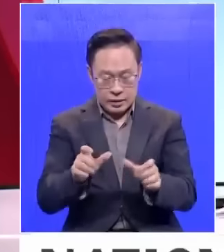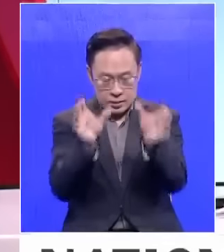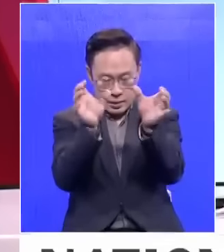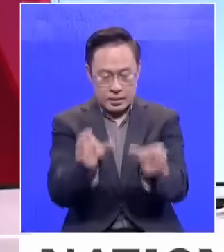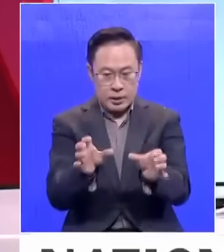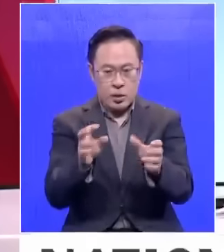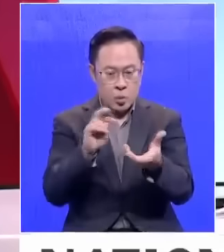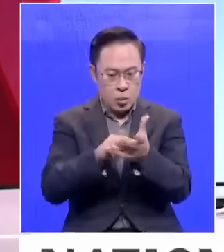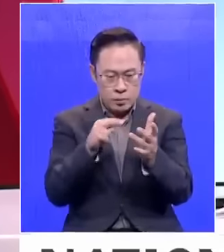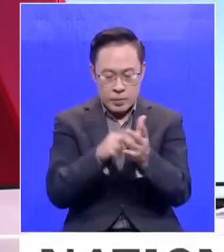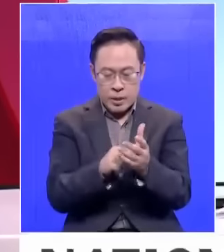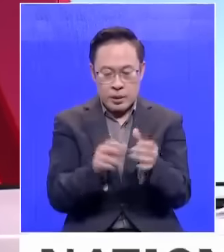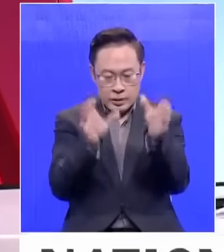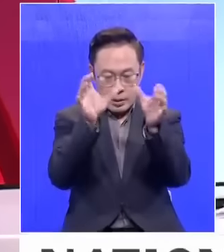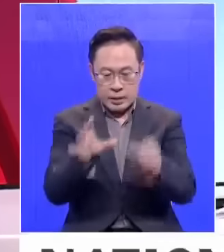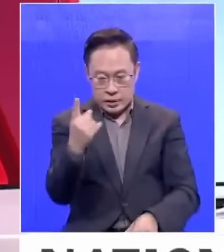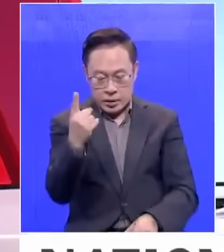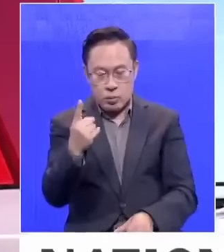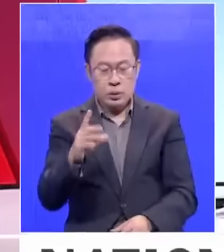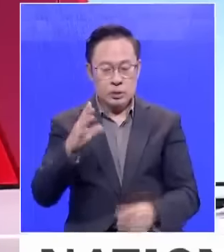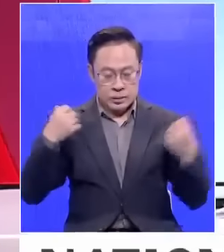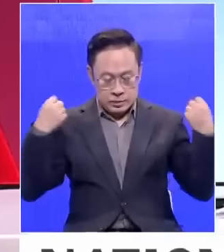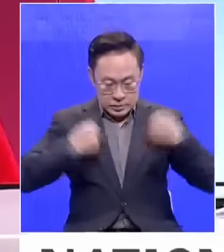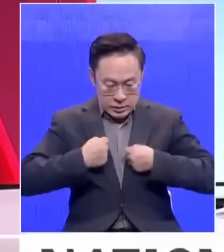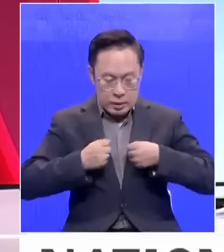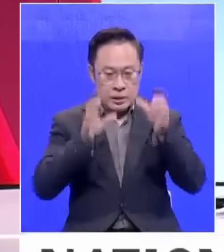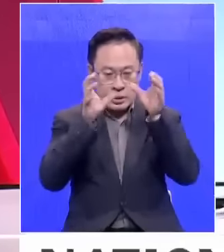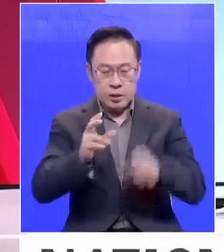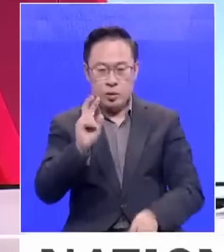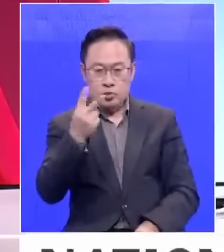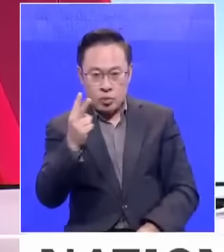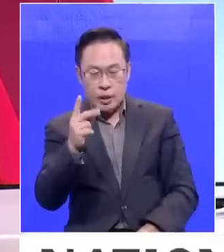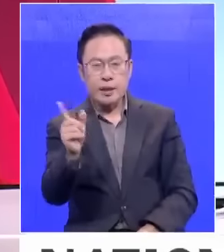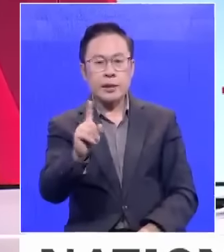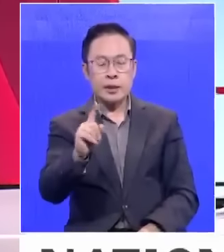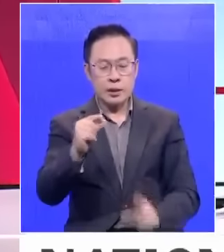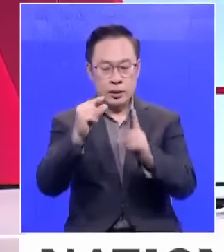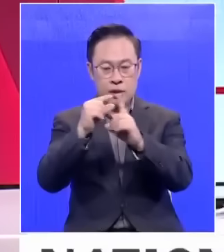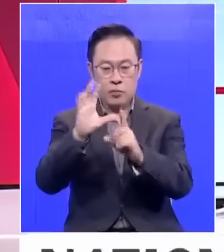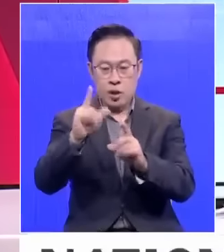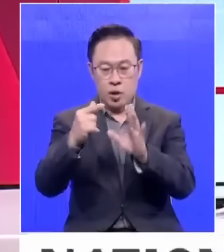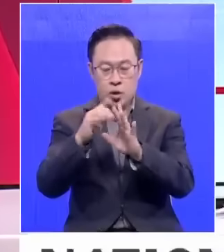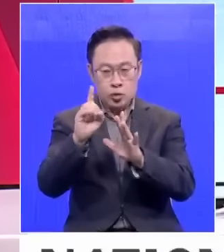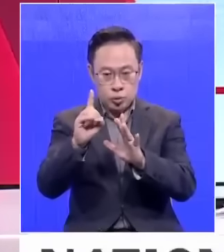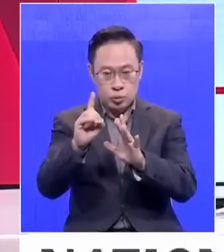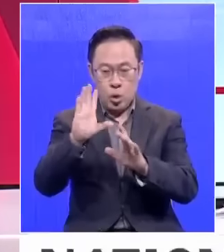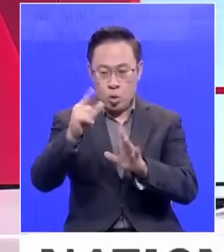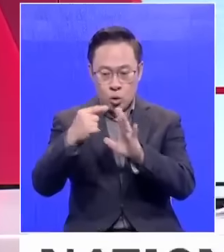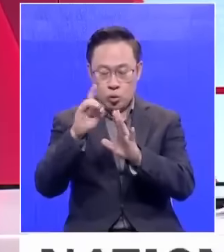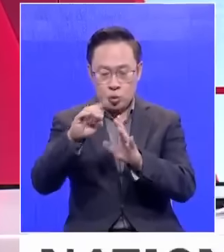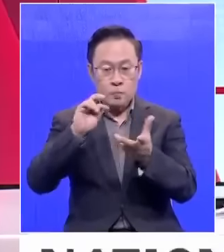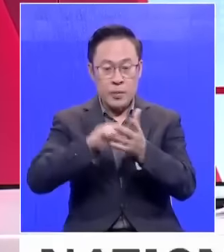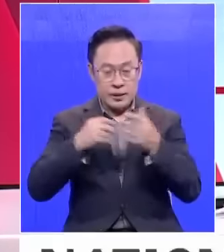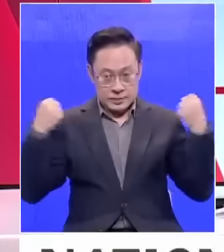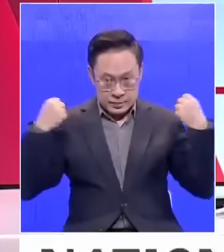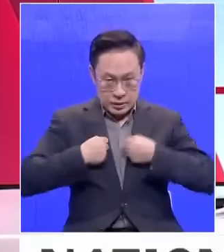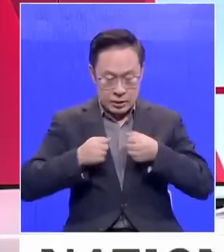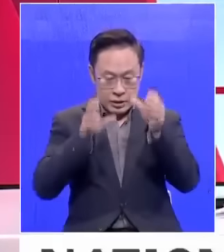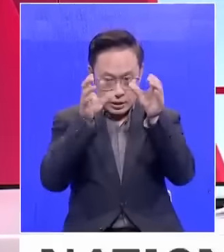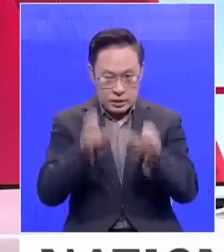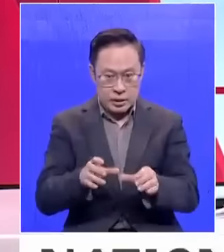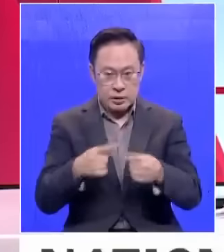ามันก็ดูถูกมากกว่าที่จะเป็นทั้งเสื้อและกางเกงแต่มันพอมันเป็นชุดเขาก็คิดว่ามันเป็นชุดสุดท้ายสั่งไปได้อะไร